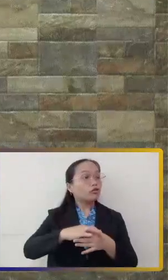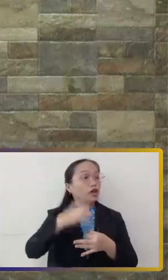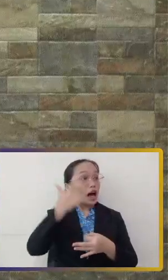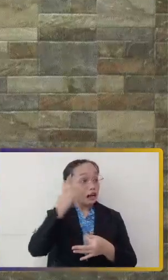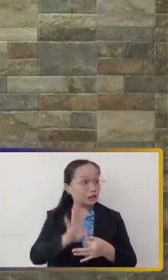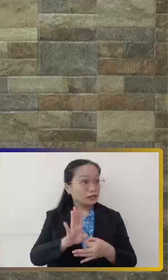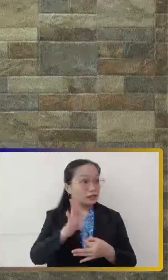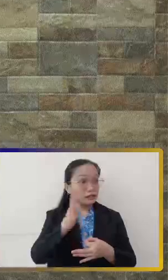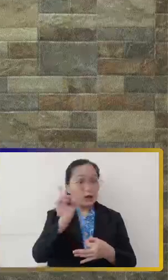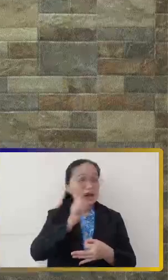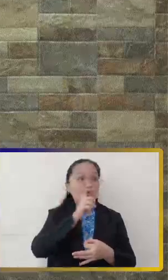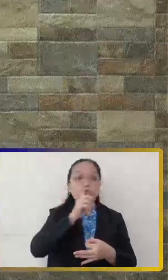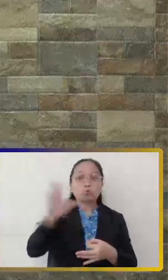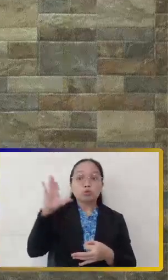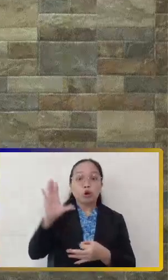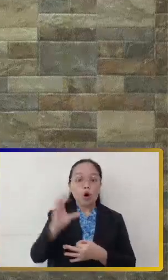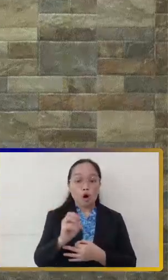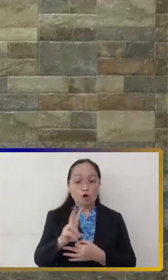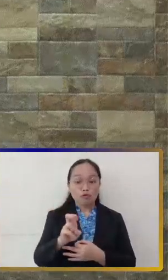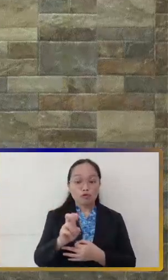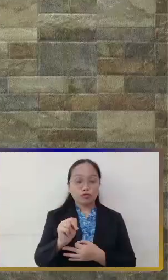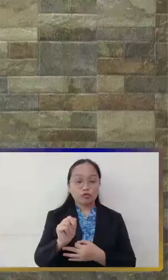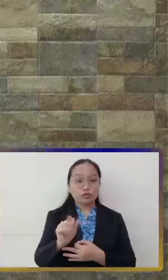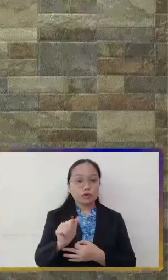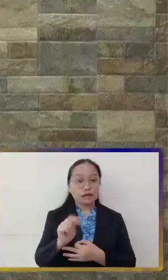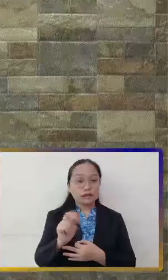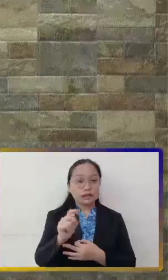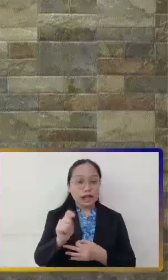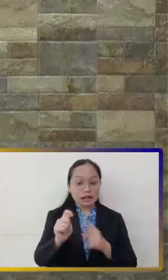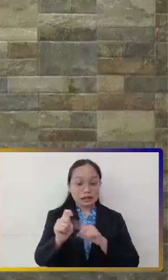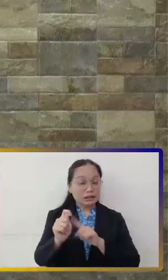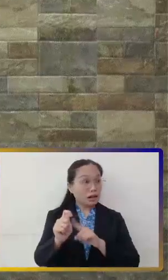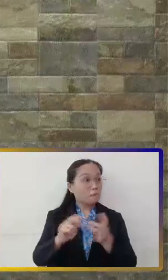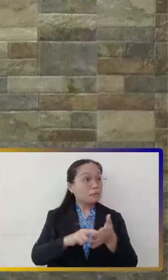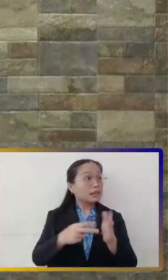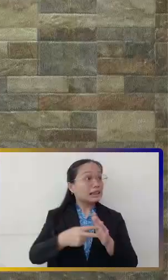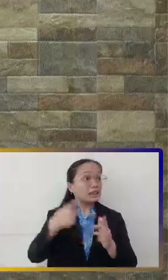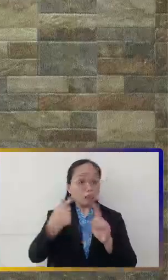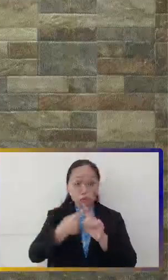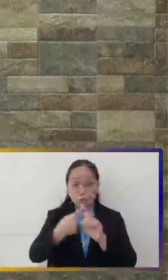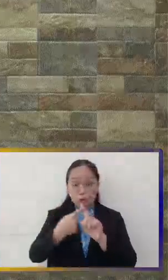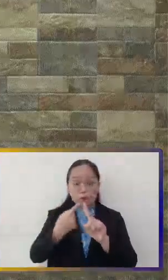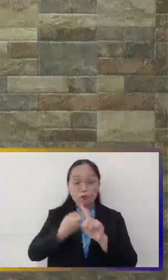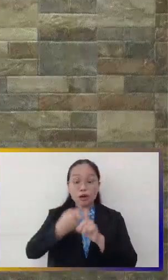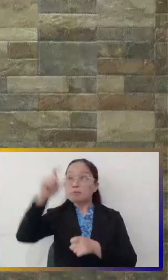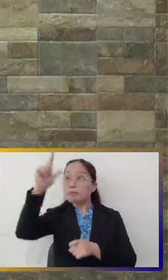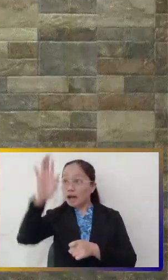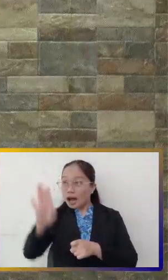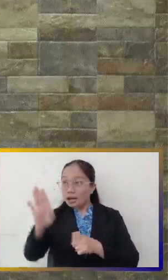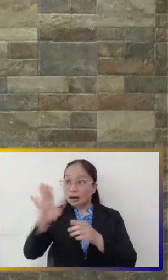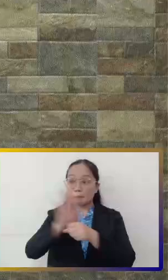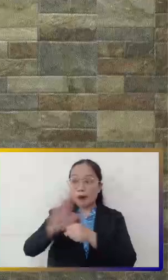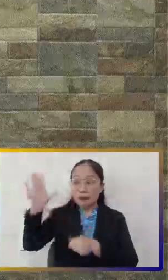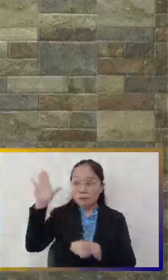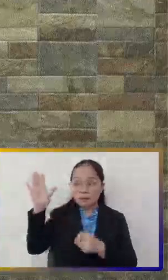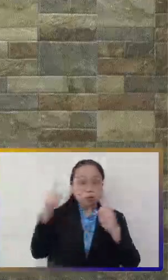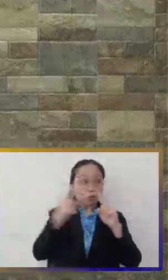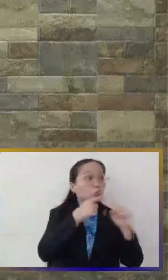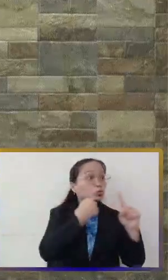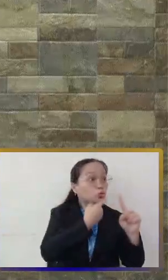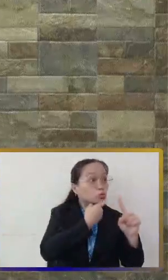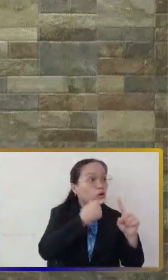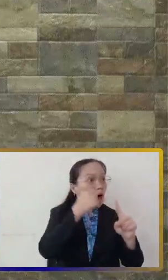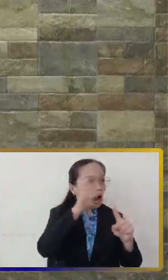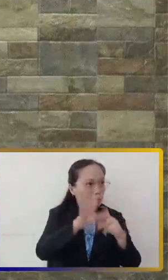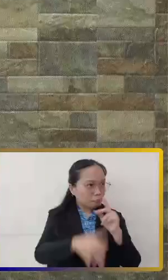because the covenant is from God. It is the covenant of God to God's people. Okay, is anybody following